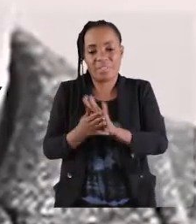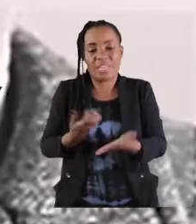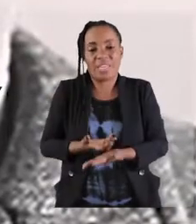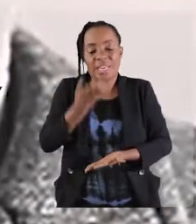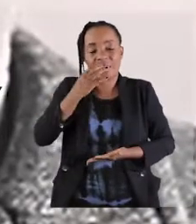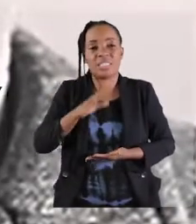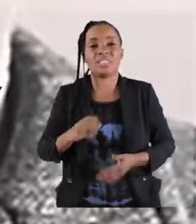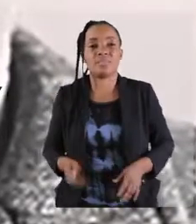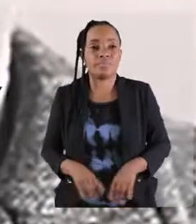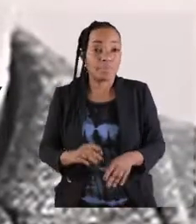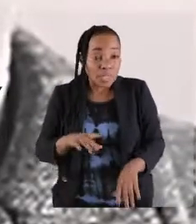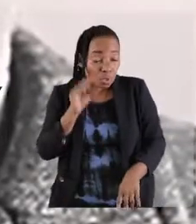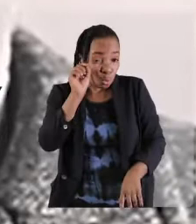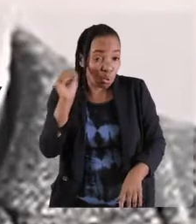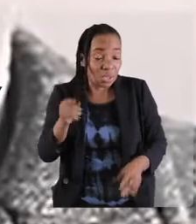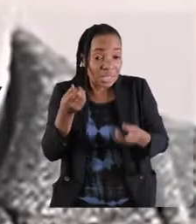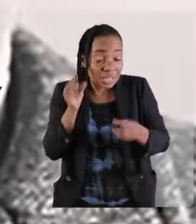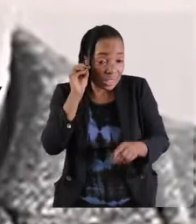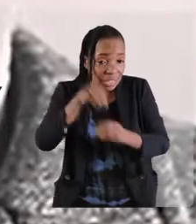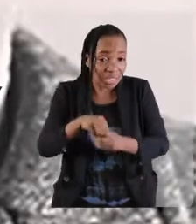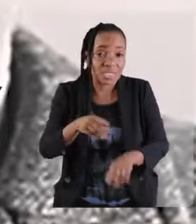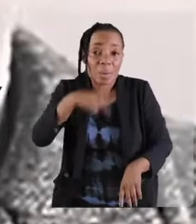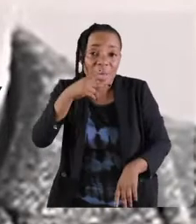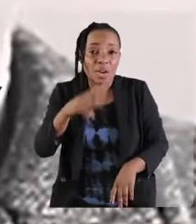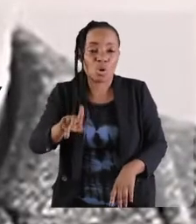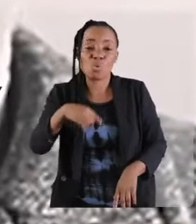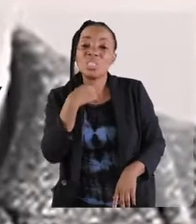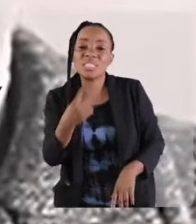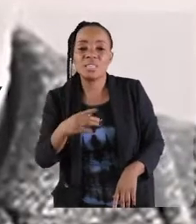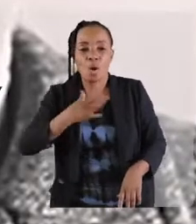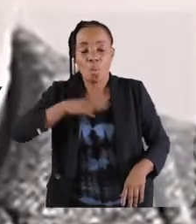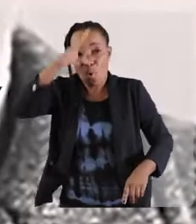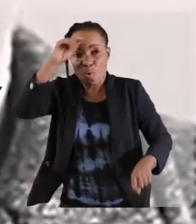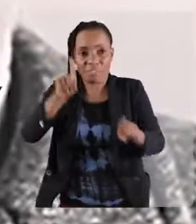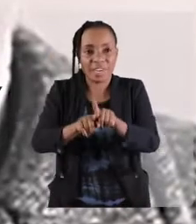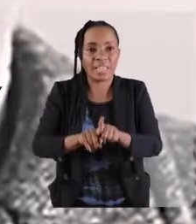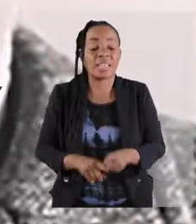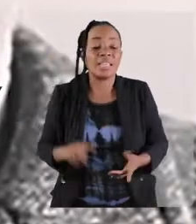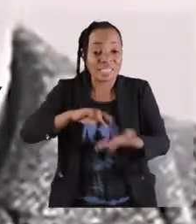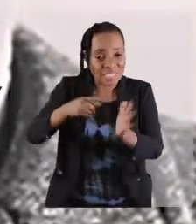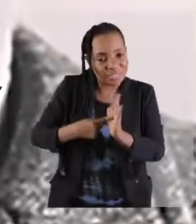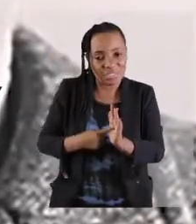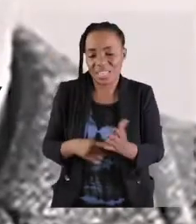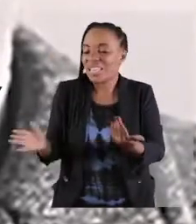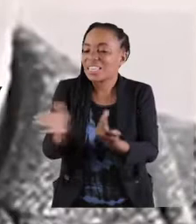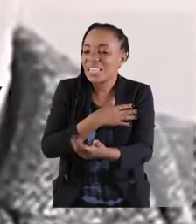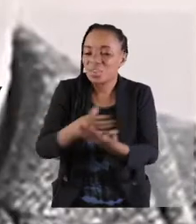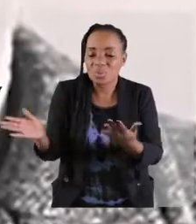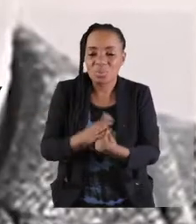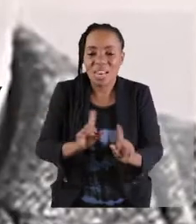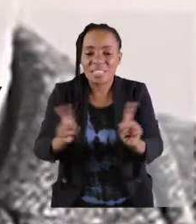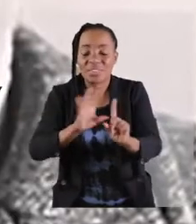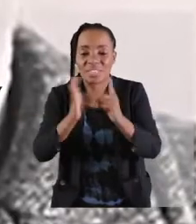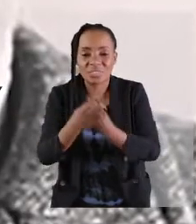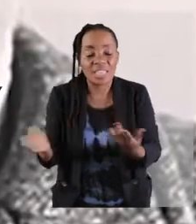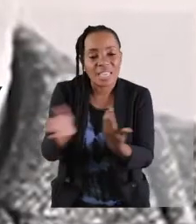dans la pensée l'expression « mon frère », expliquant par là, peu importe la diversité culturelle, peu importe la